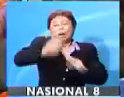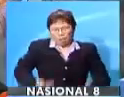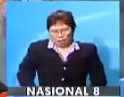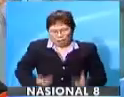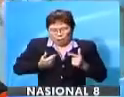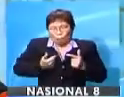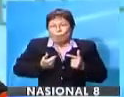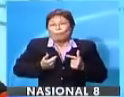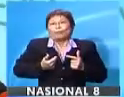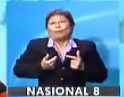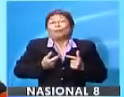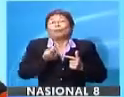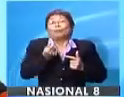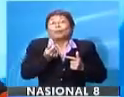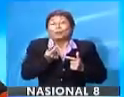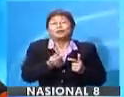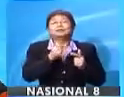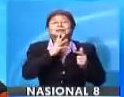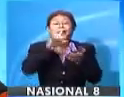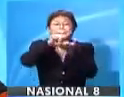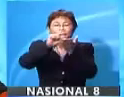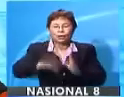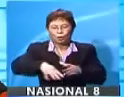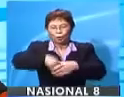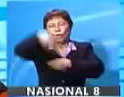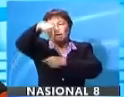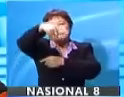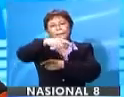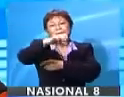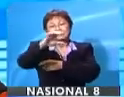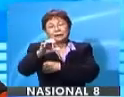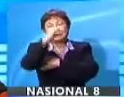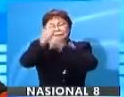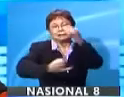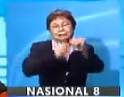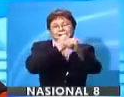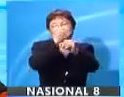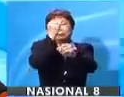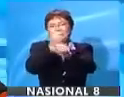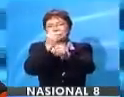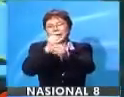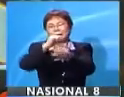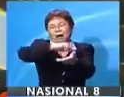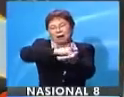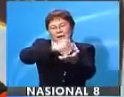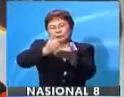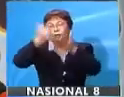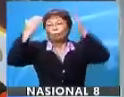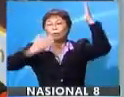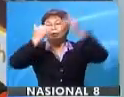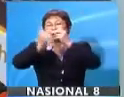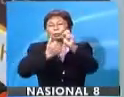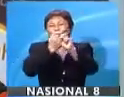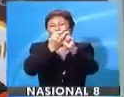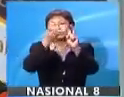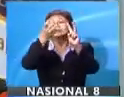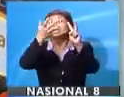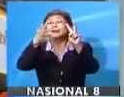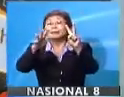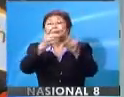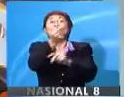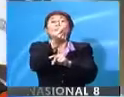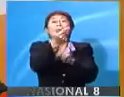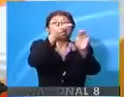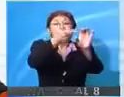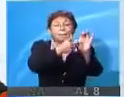hidup. Beliau bercakap kepada media di luar persidangan antarabangsa Institut Accountant Malaysia 2015. Harga